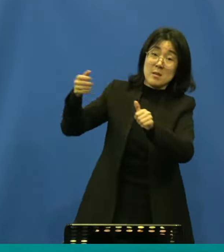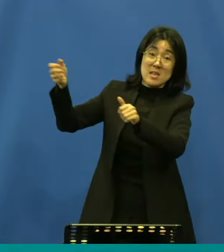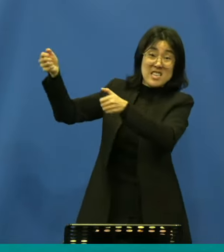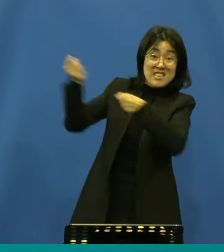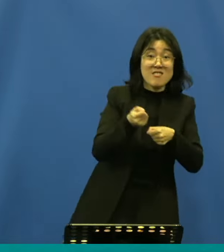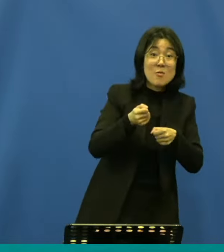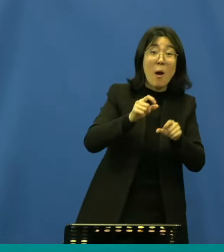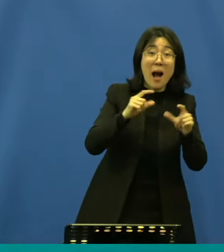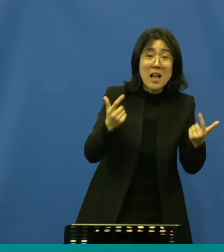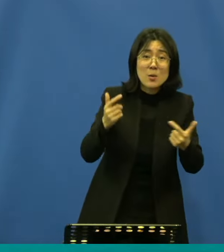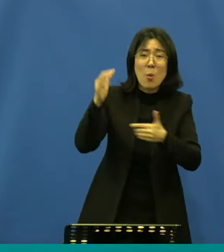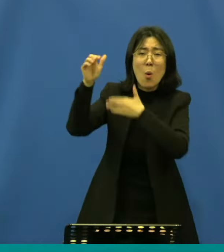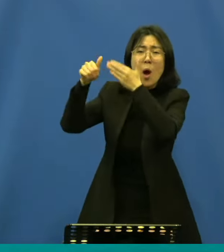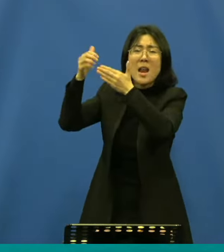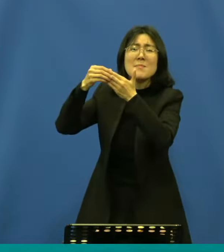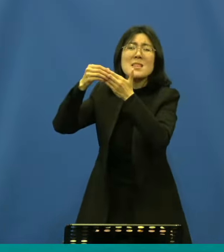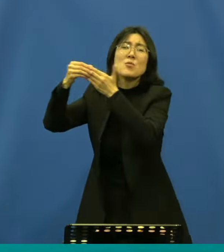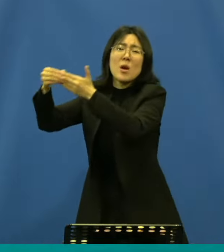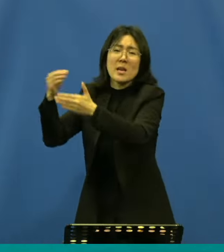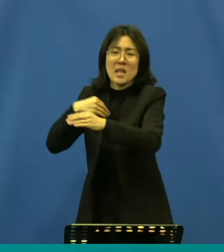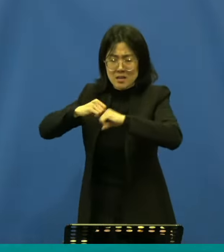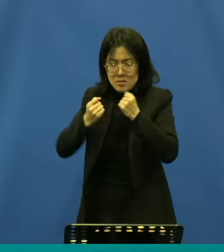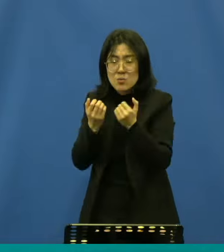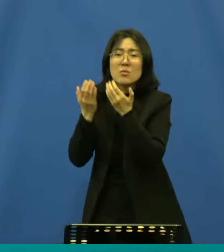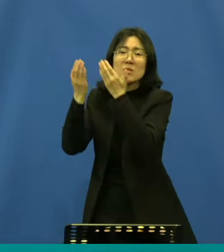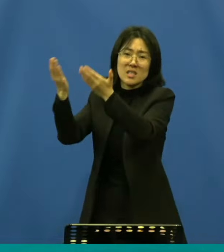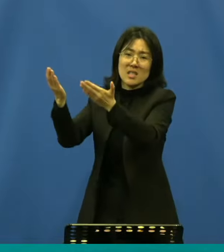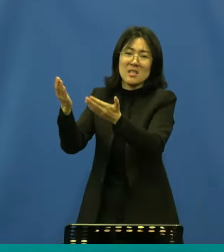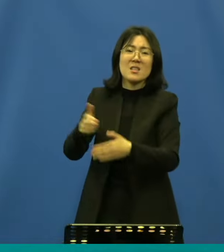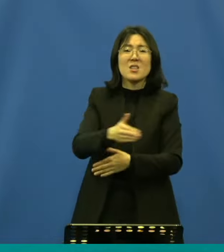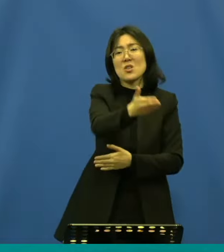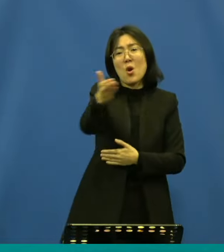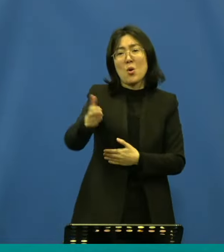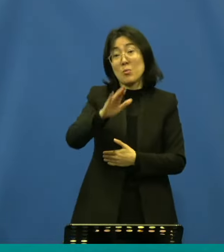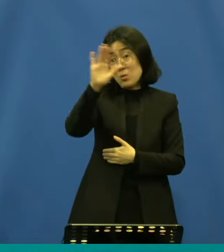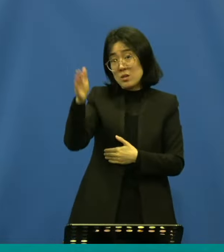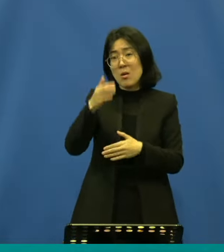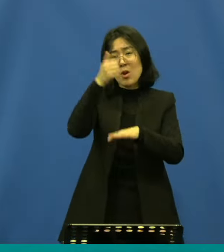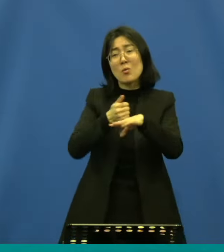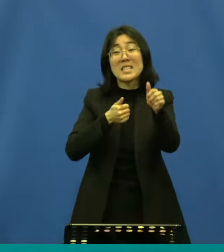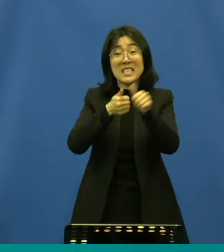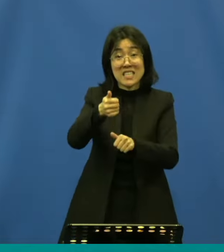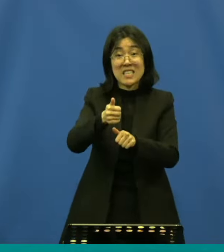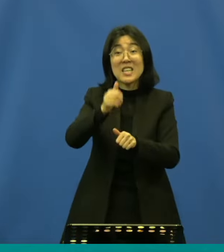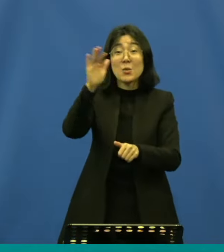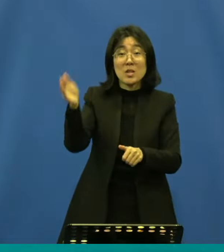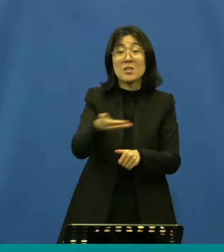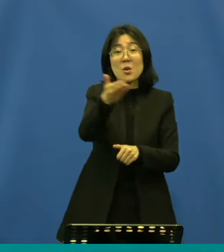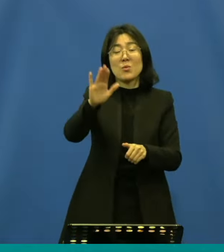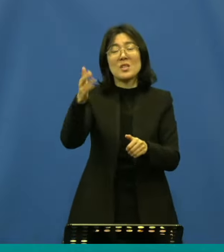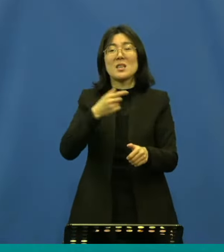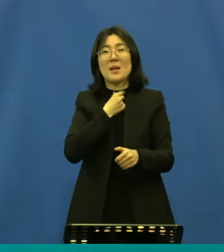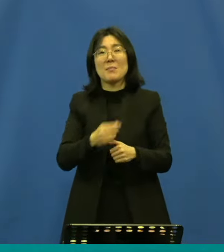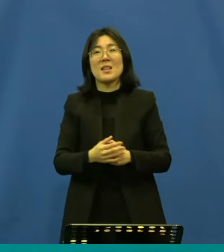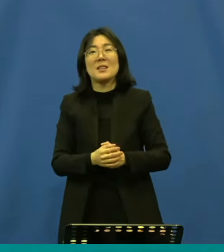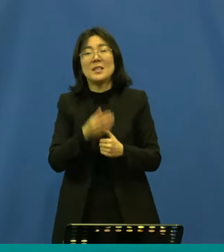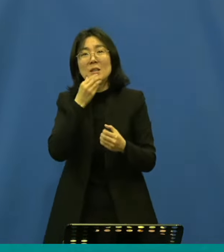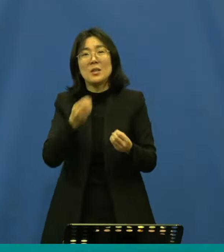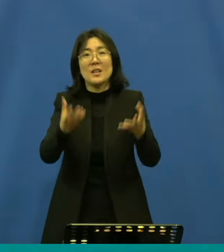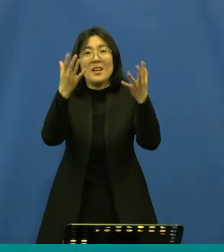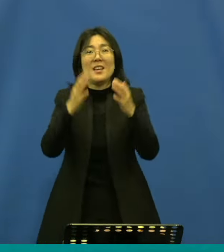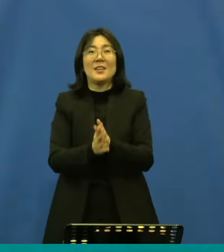끝내 승리할 수 있는 여러분들 되시기를 주의 이름으로 축원합니다.